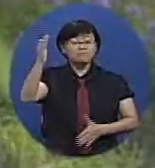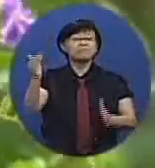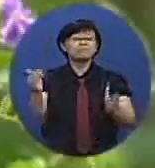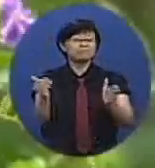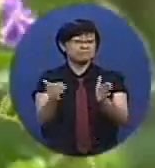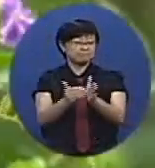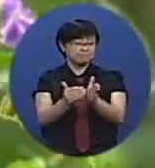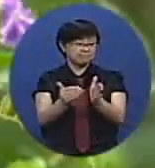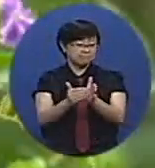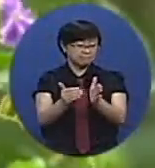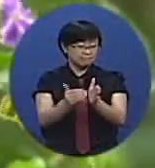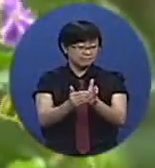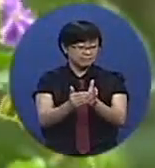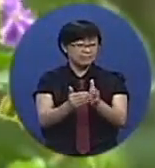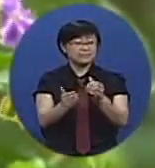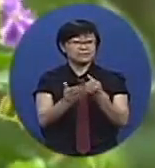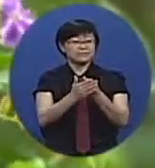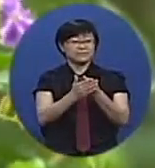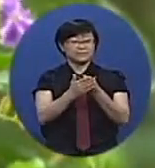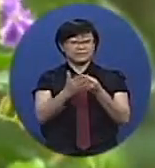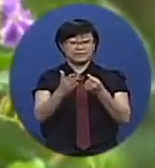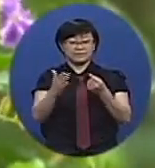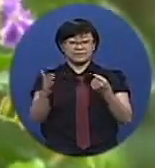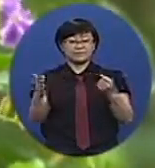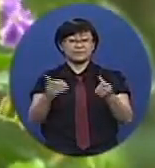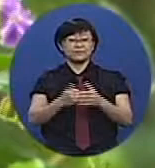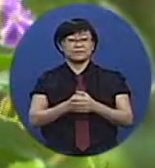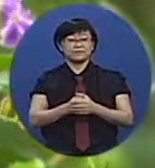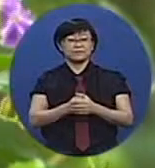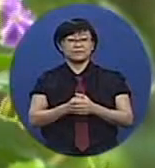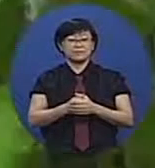잊으면 그만이니까.